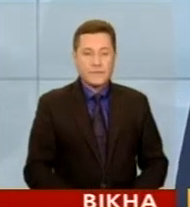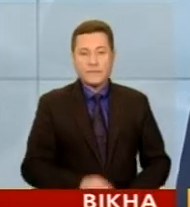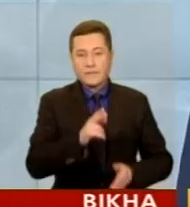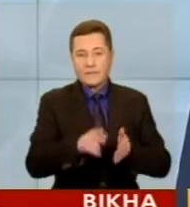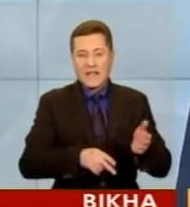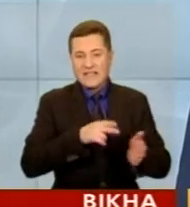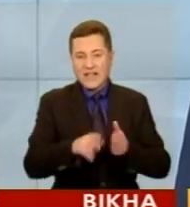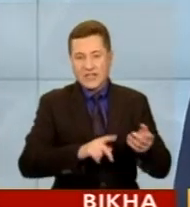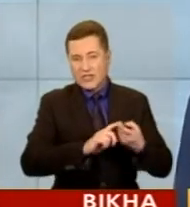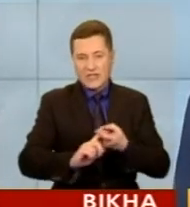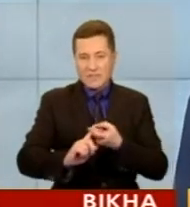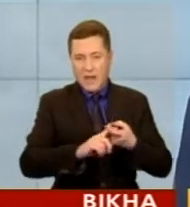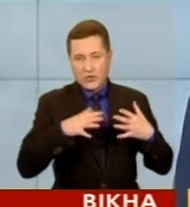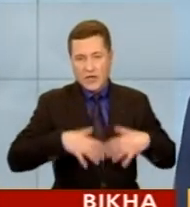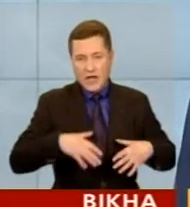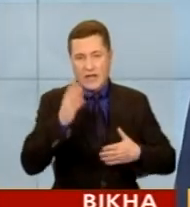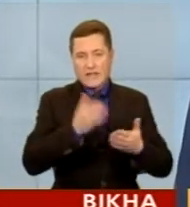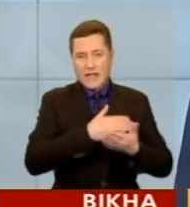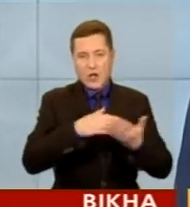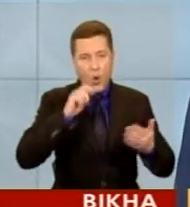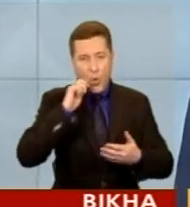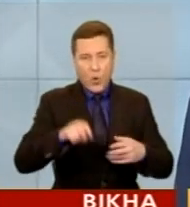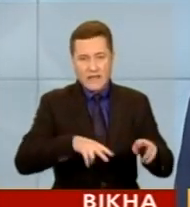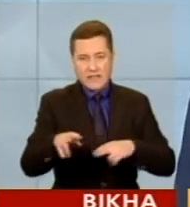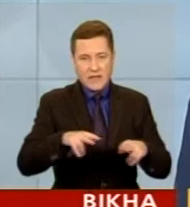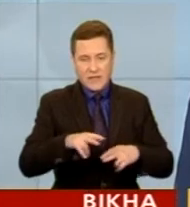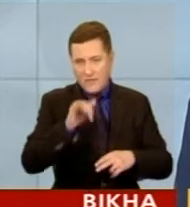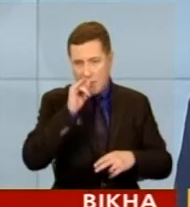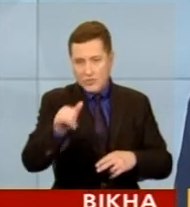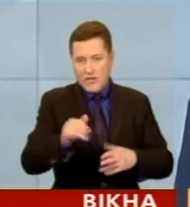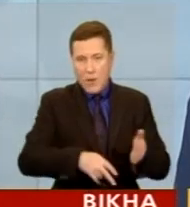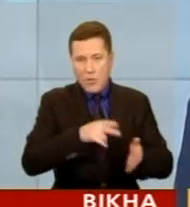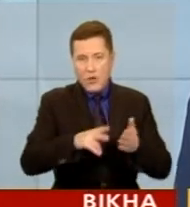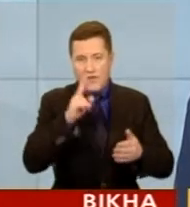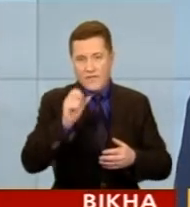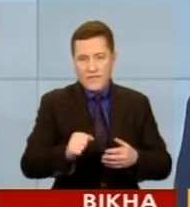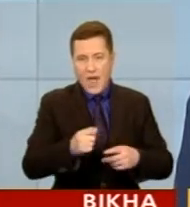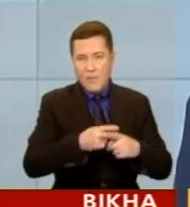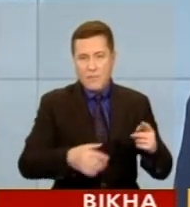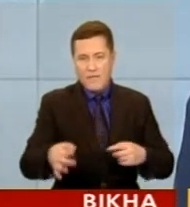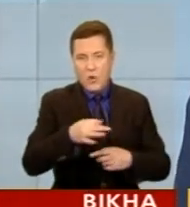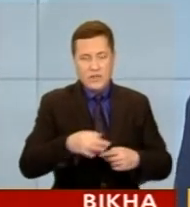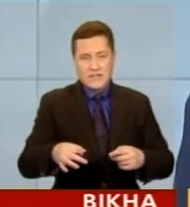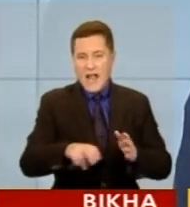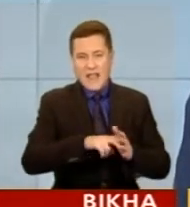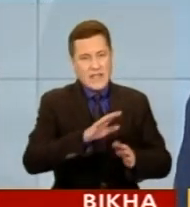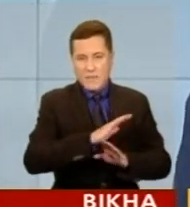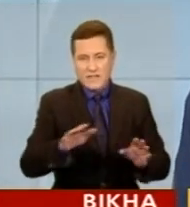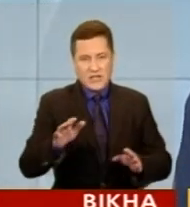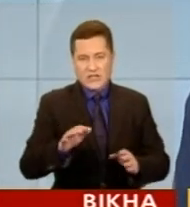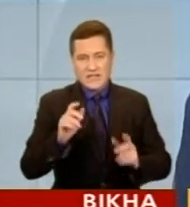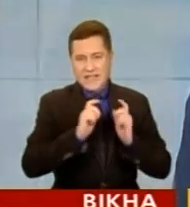Залізничне сполучення з Кримом скасовується. Укрзалізниця більше не пускатиме потягів на півострів. Ані пасажирських, ані